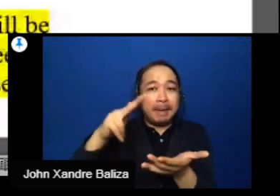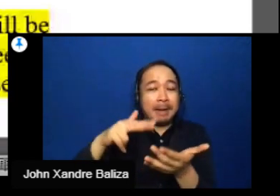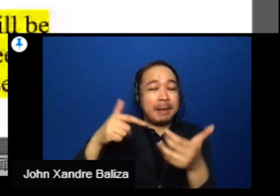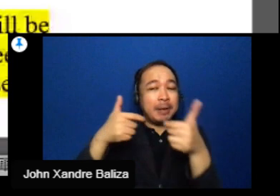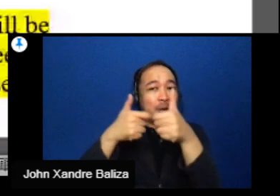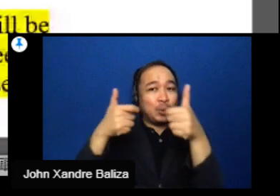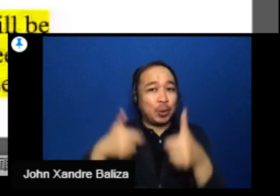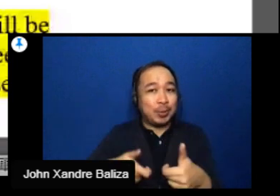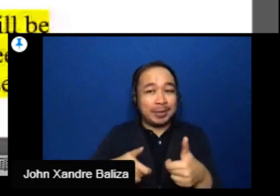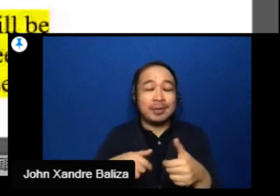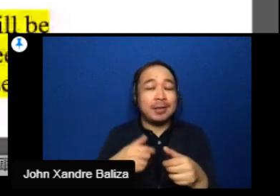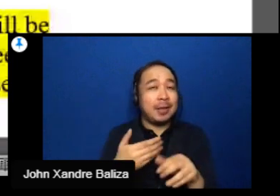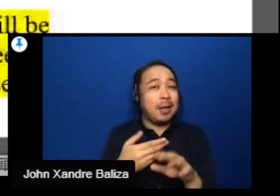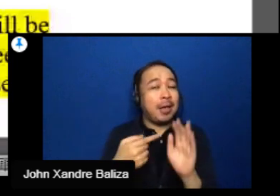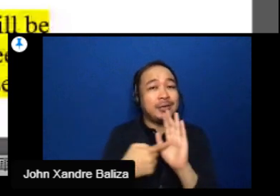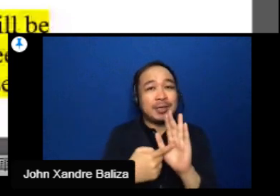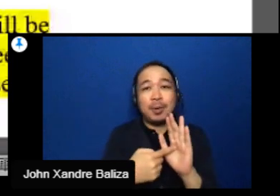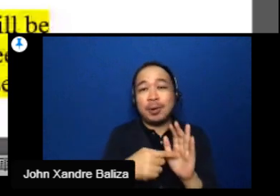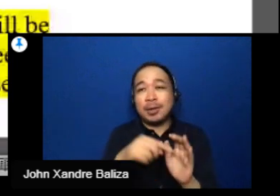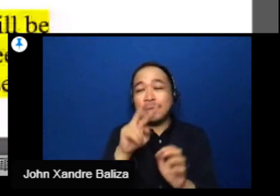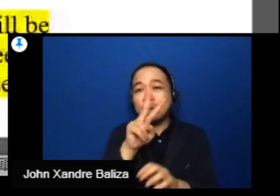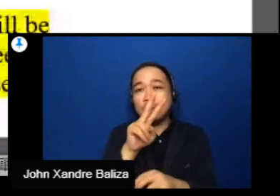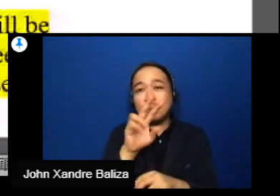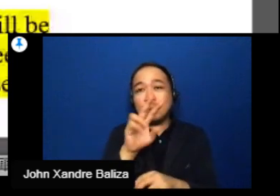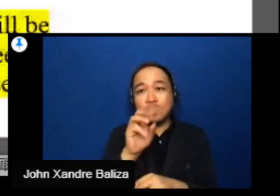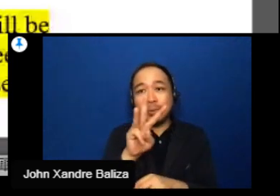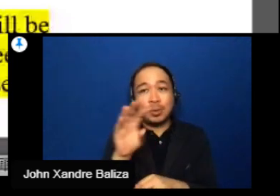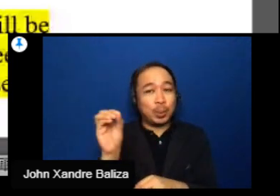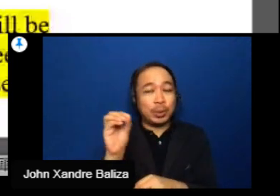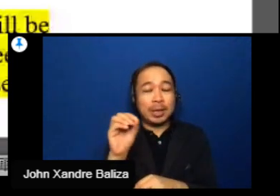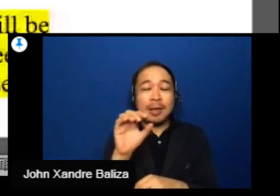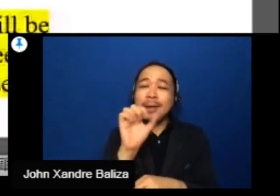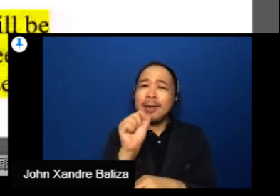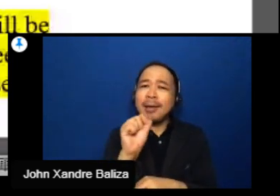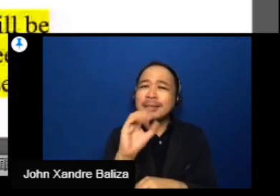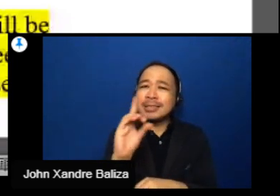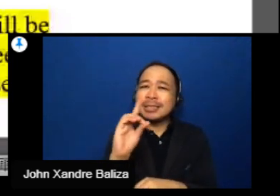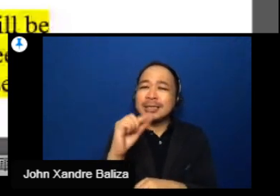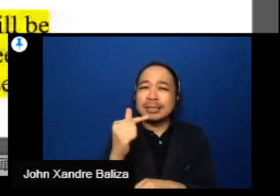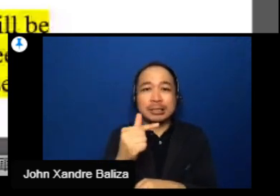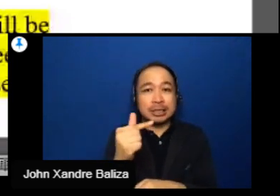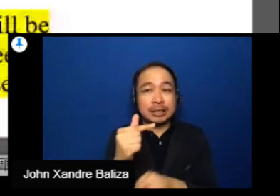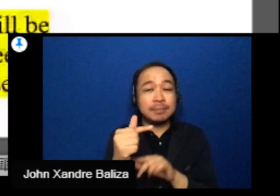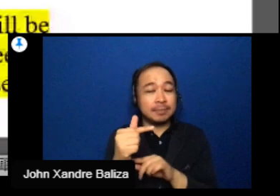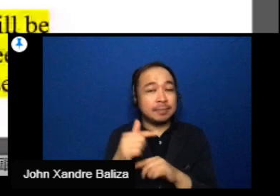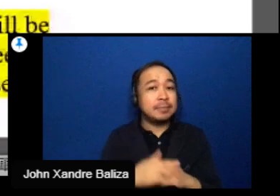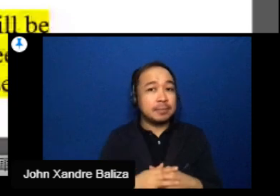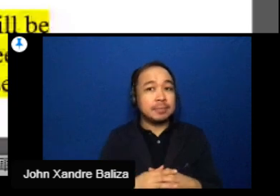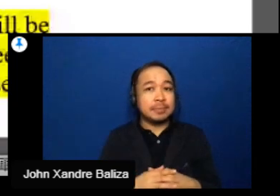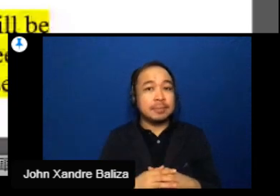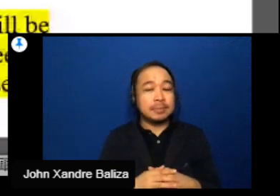在北京 Platform for Action 这个表述，那中方对此没有意见。